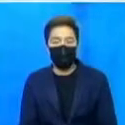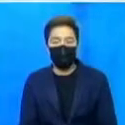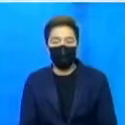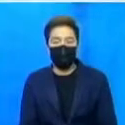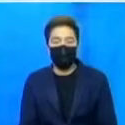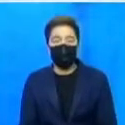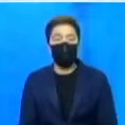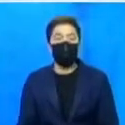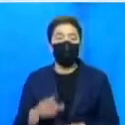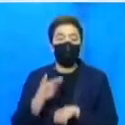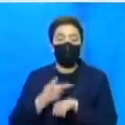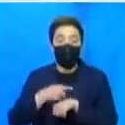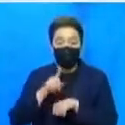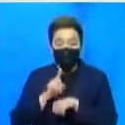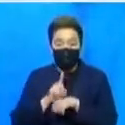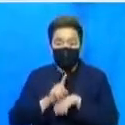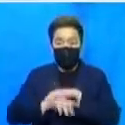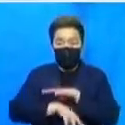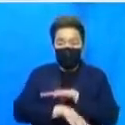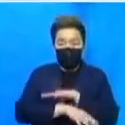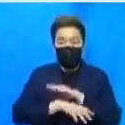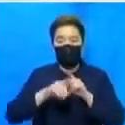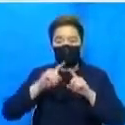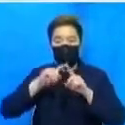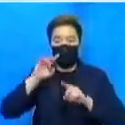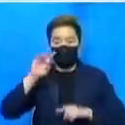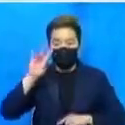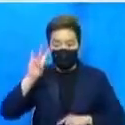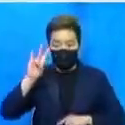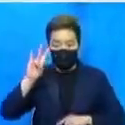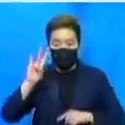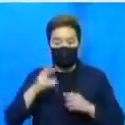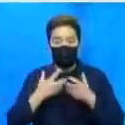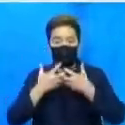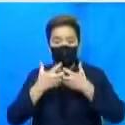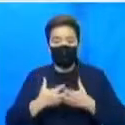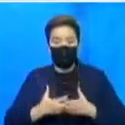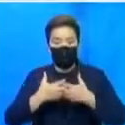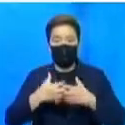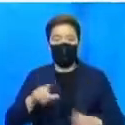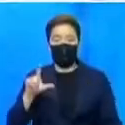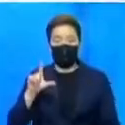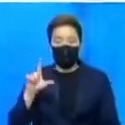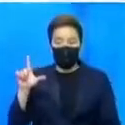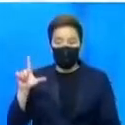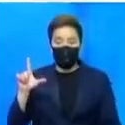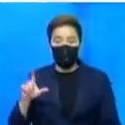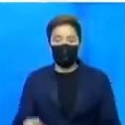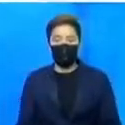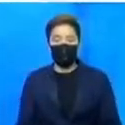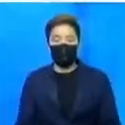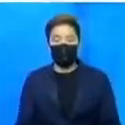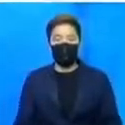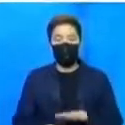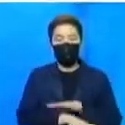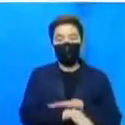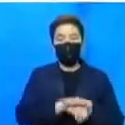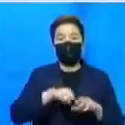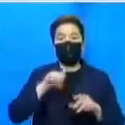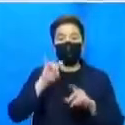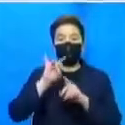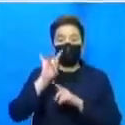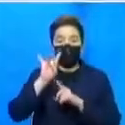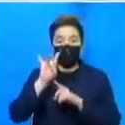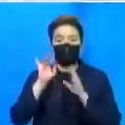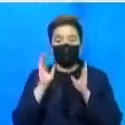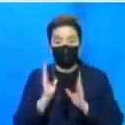ประธานกรรมการสุ่มจับลูกบอลลูกที่7ใช้กับเครื่องออกรางวัลหลักล้านหมายเลข8